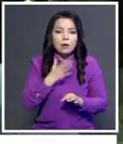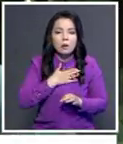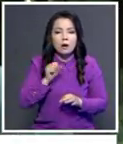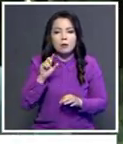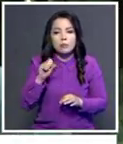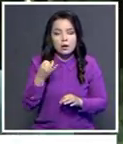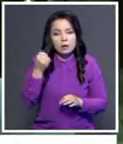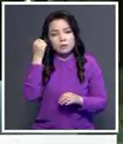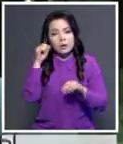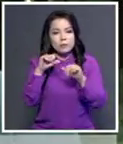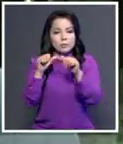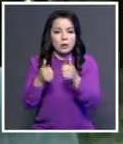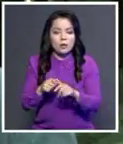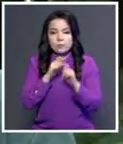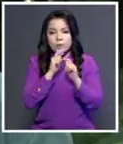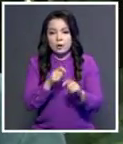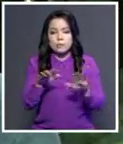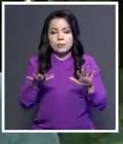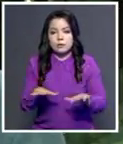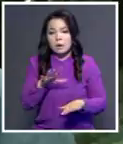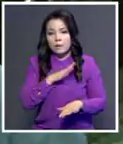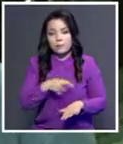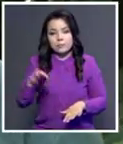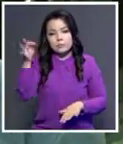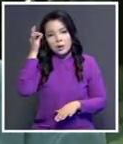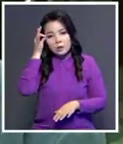памятник қойдық.